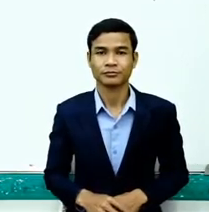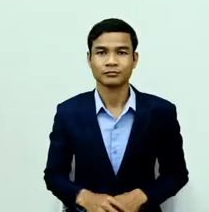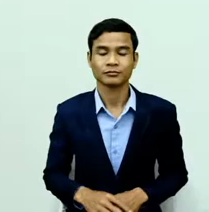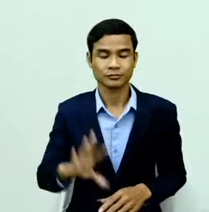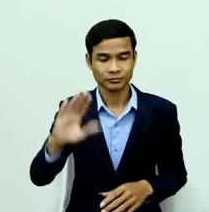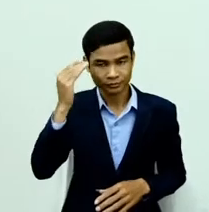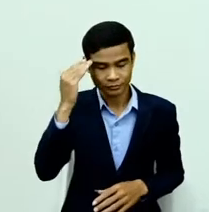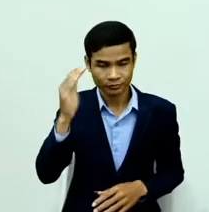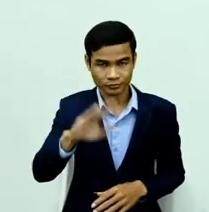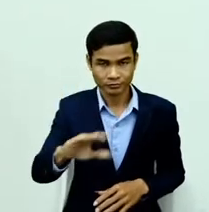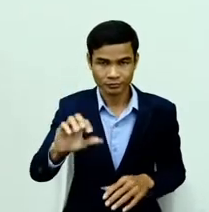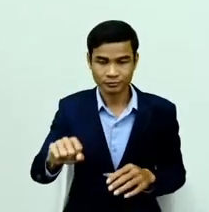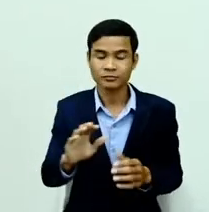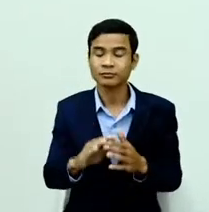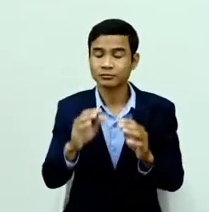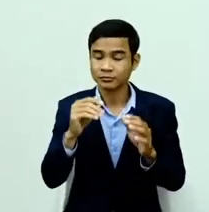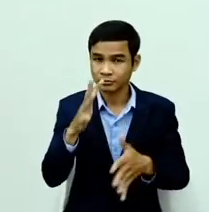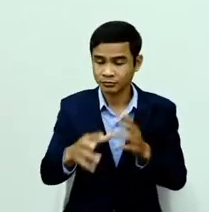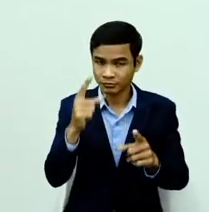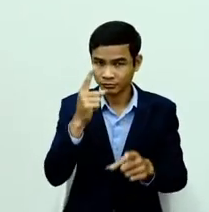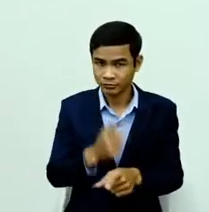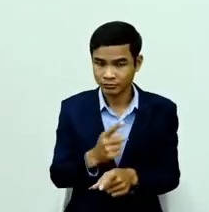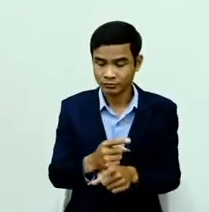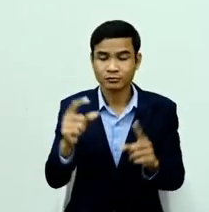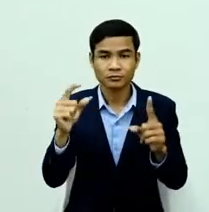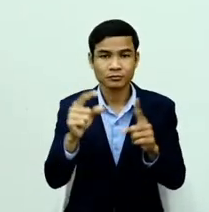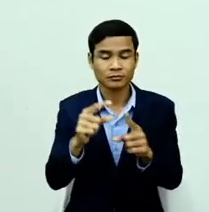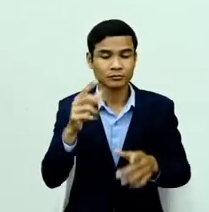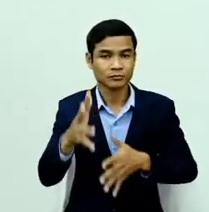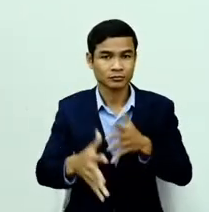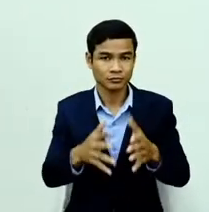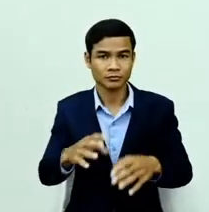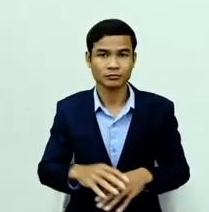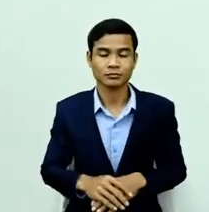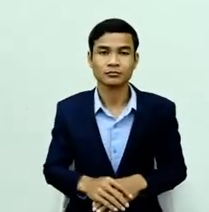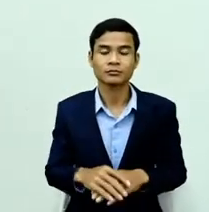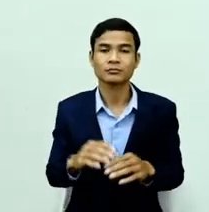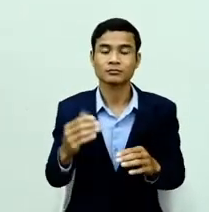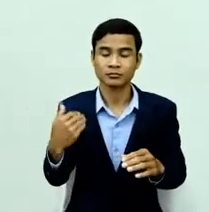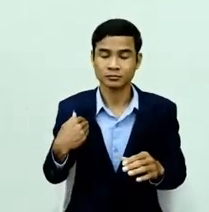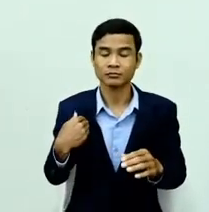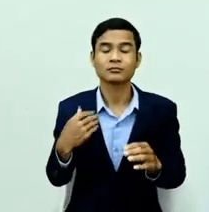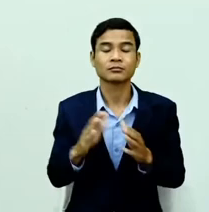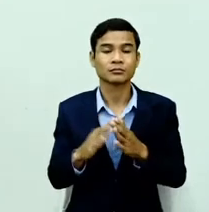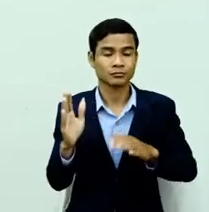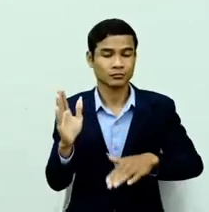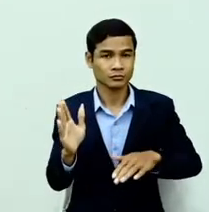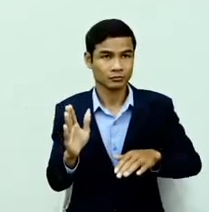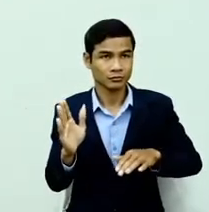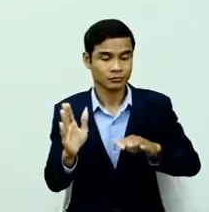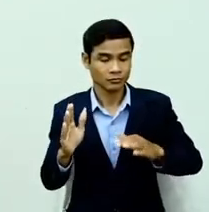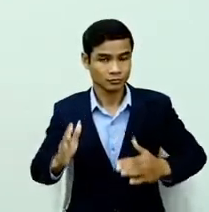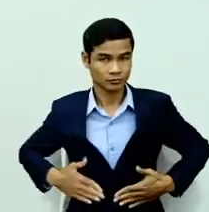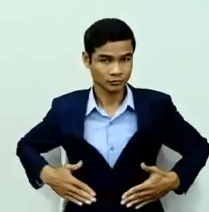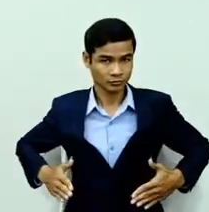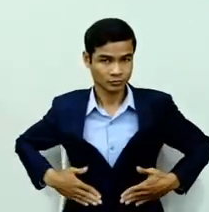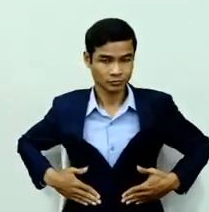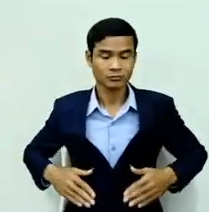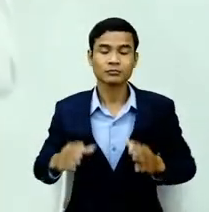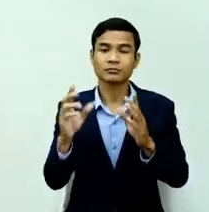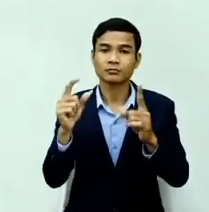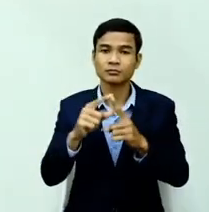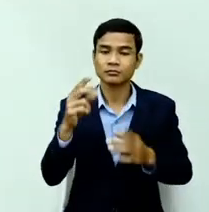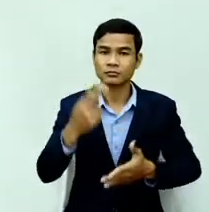sao không ta có bà con chia cha ăn bàn trầm trớ bị đi ăn thá sắm phổ chà tập bị bàn to ta chỉ bị ở